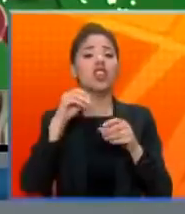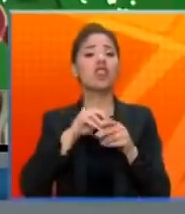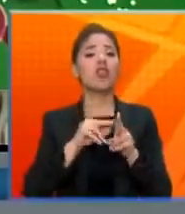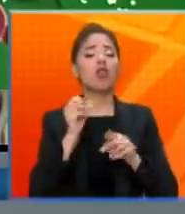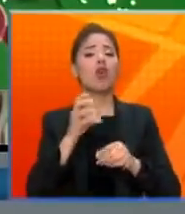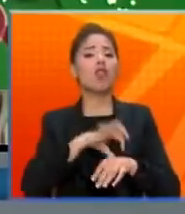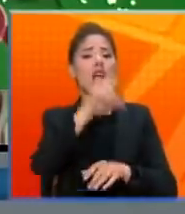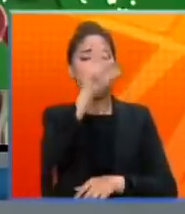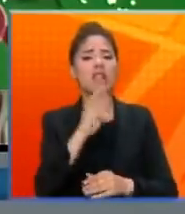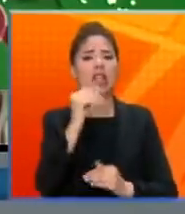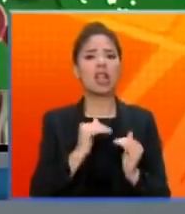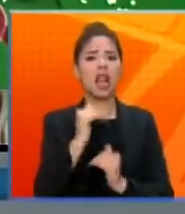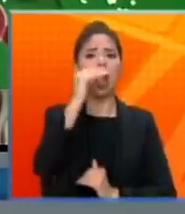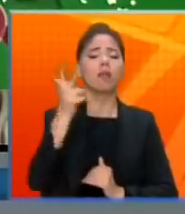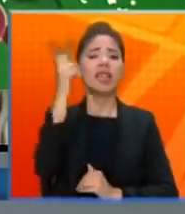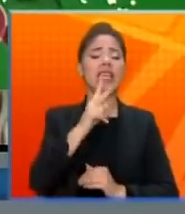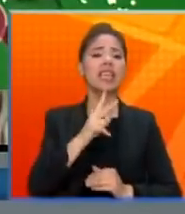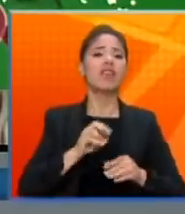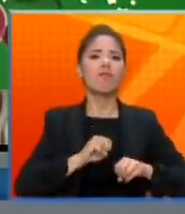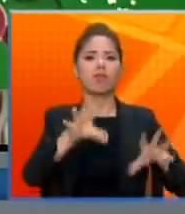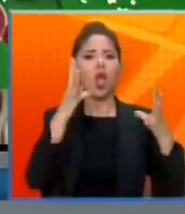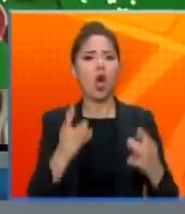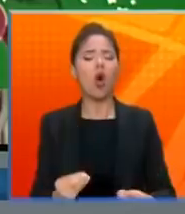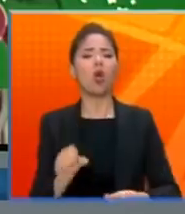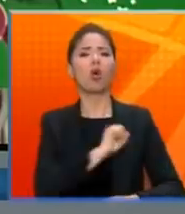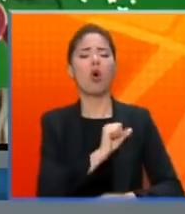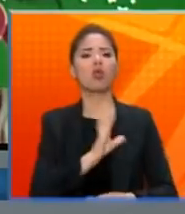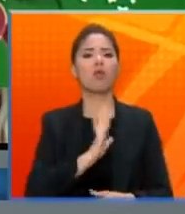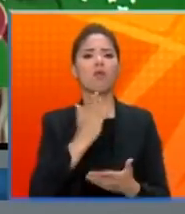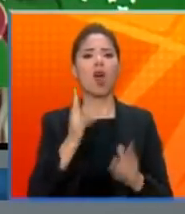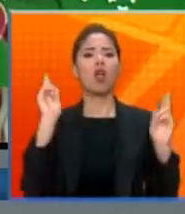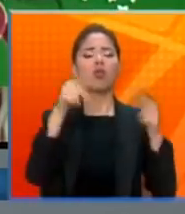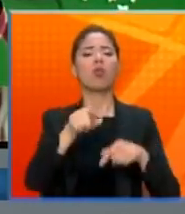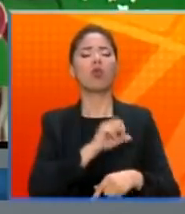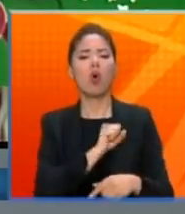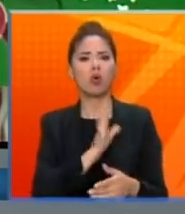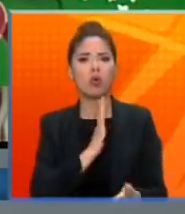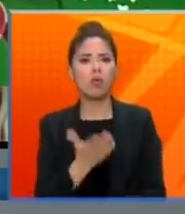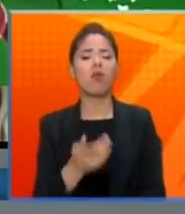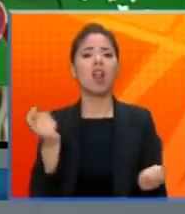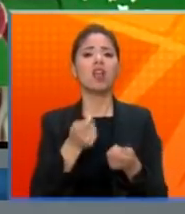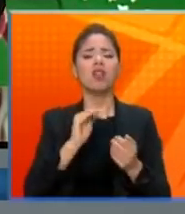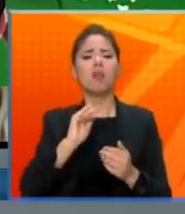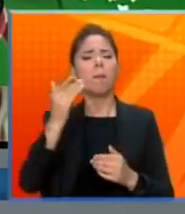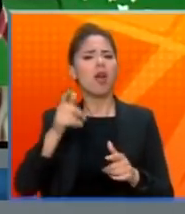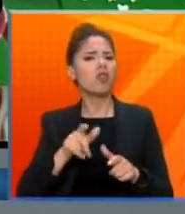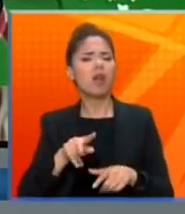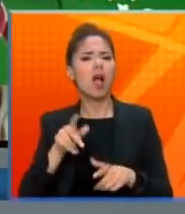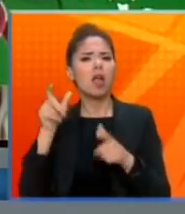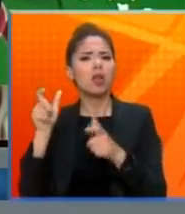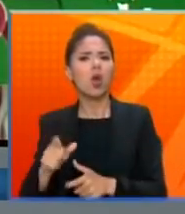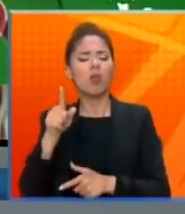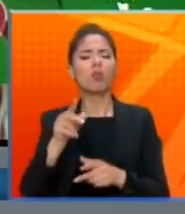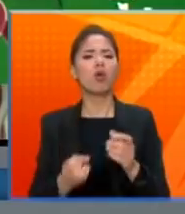Çin'de koronavirüs vakalarının artması ikinci dalga korkusuna neden oluyor. Dünyada da bu korku var malum. İşin ilginç tarafı virüsün çıkış